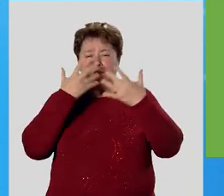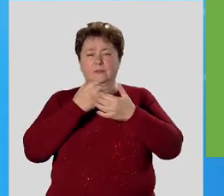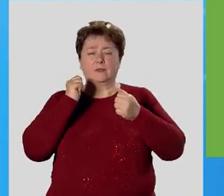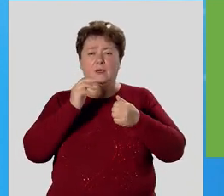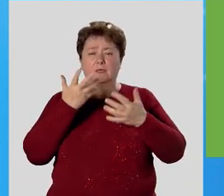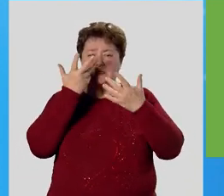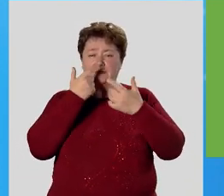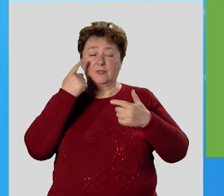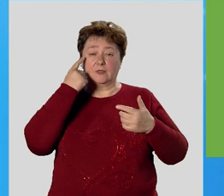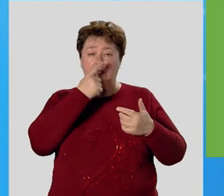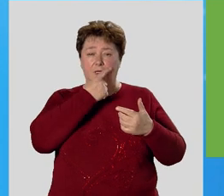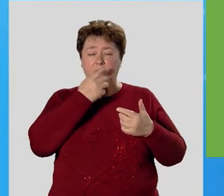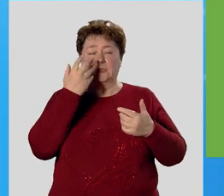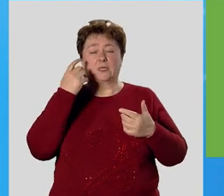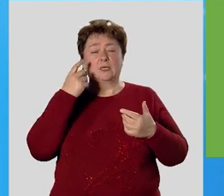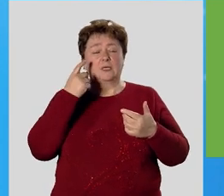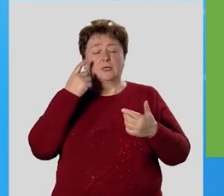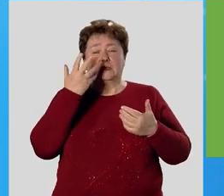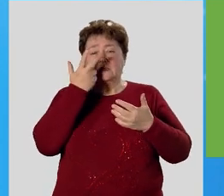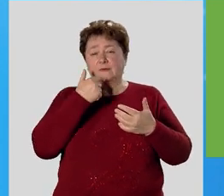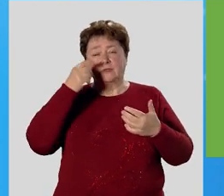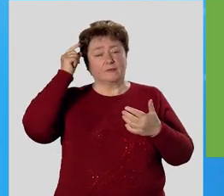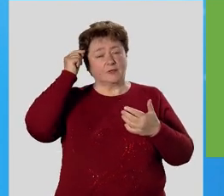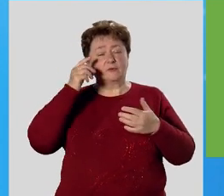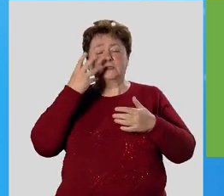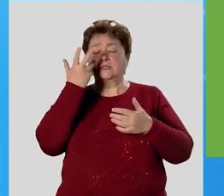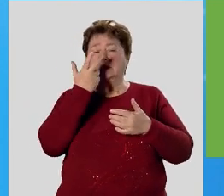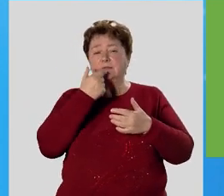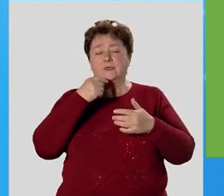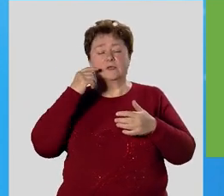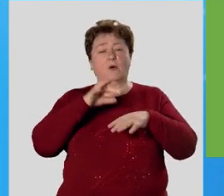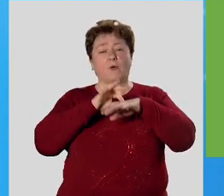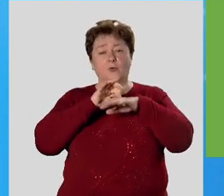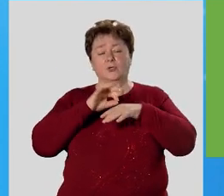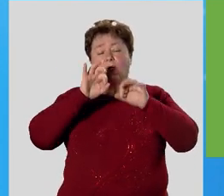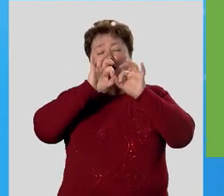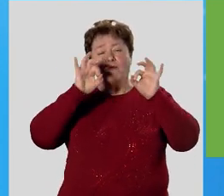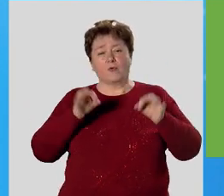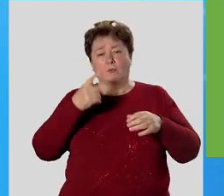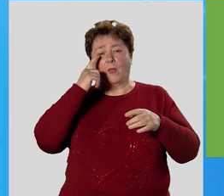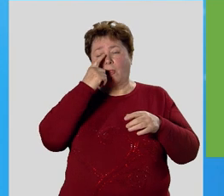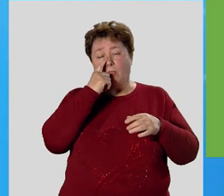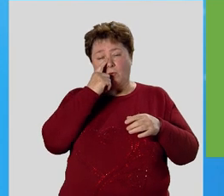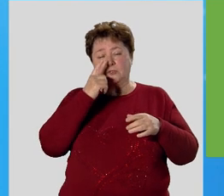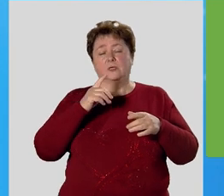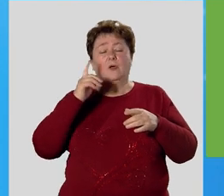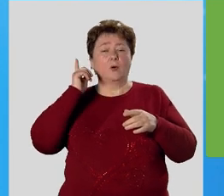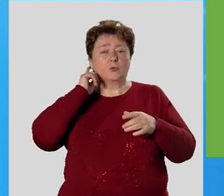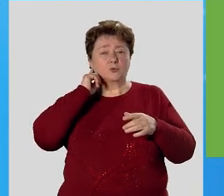как цвет глаз, цвет волос, цвет кожи, форма носа,